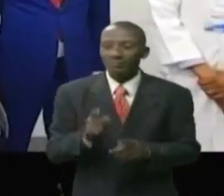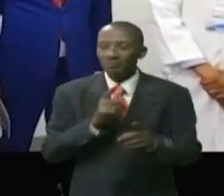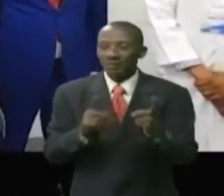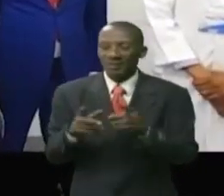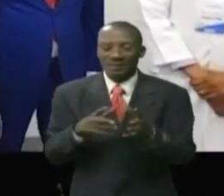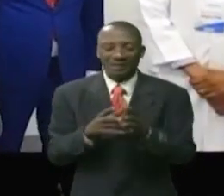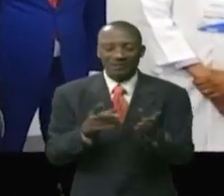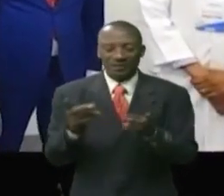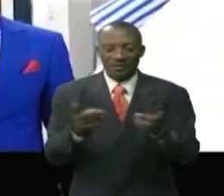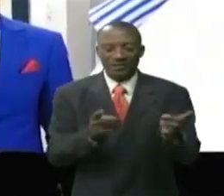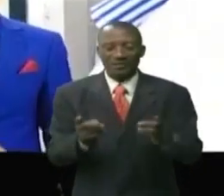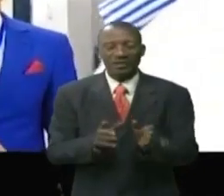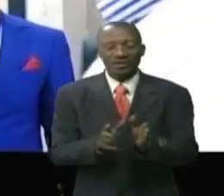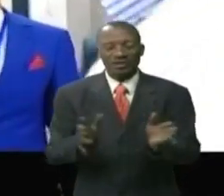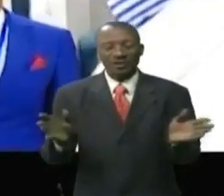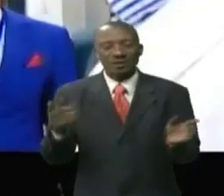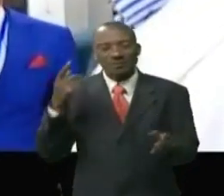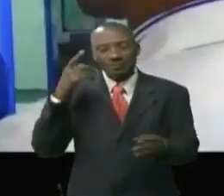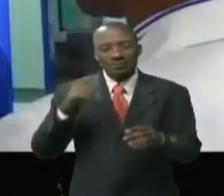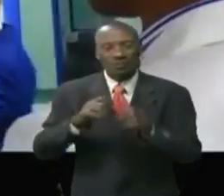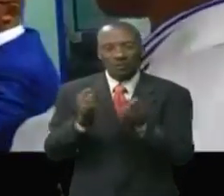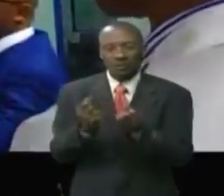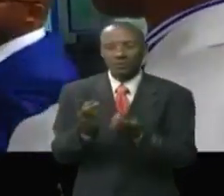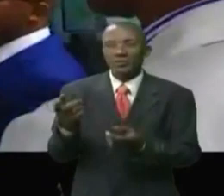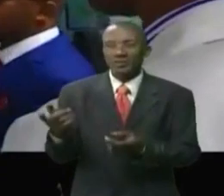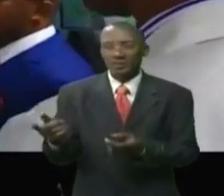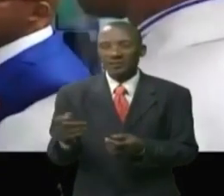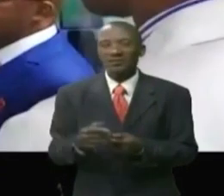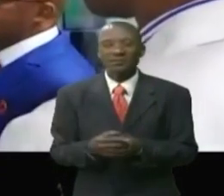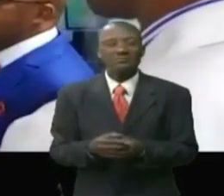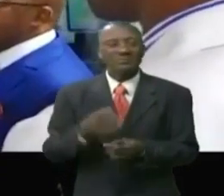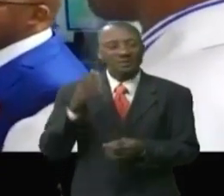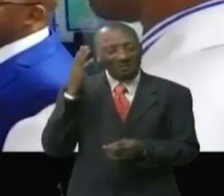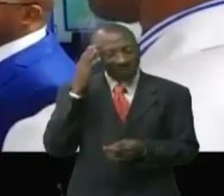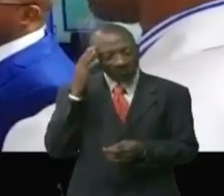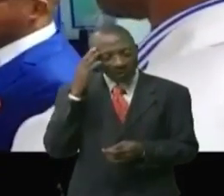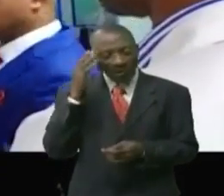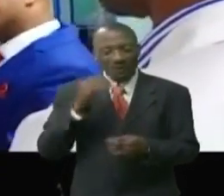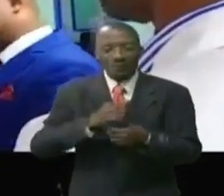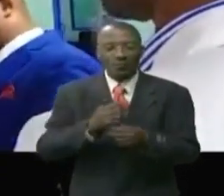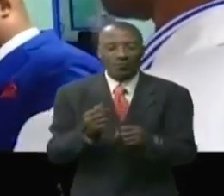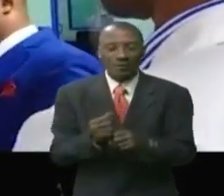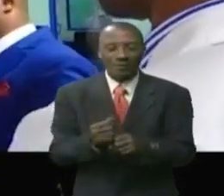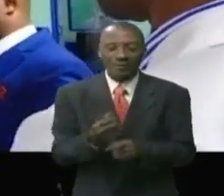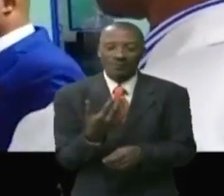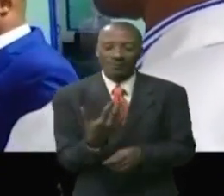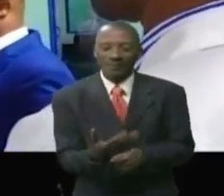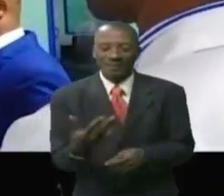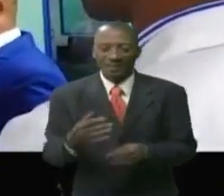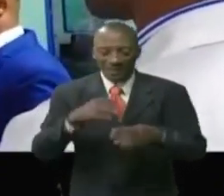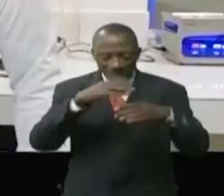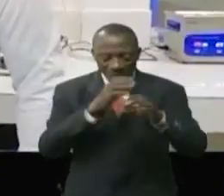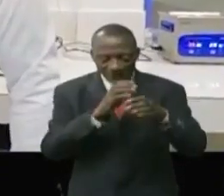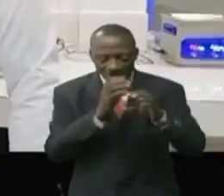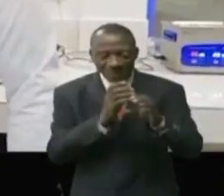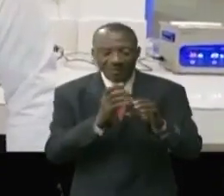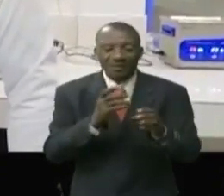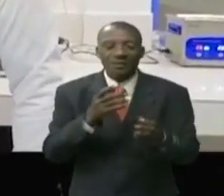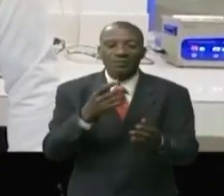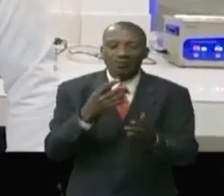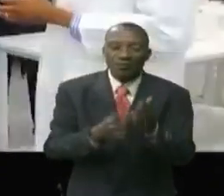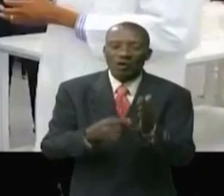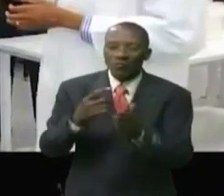Freddy mambaiku sur les différents rôles de ces machines dans le traitement des échantillons de minerais au terme de cette visite